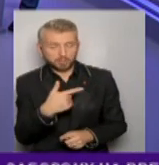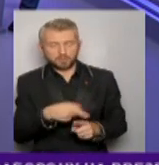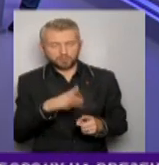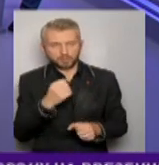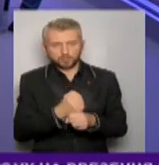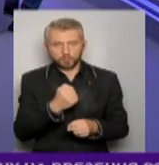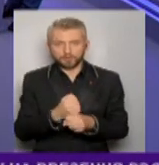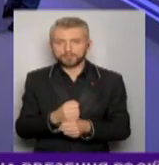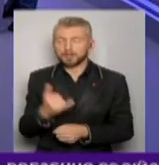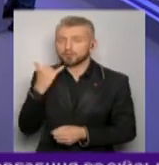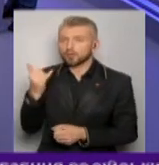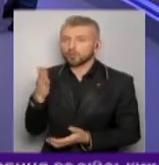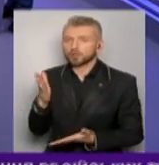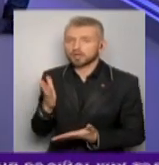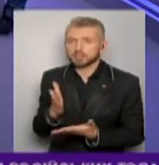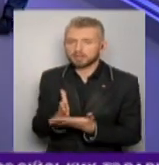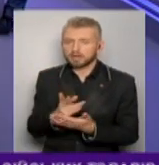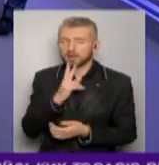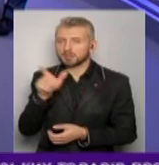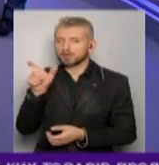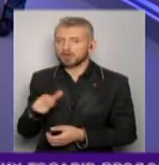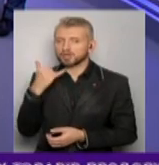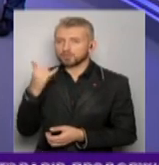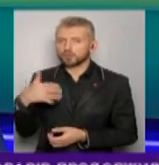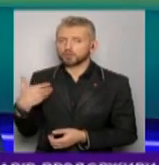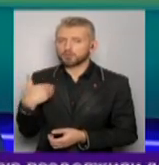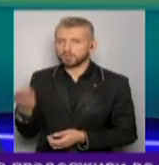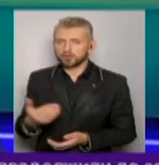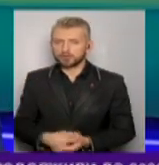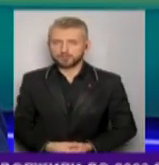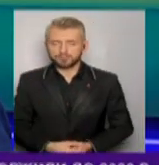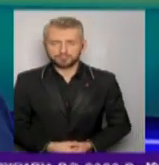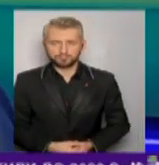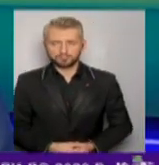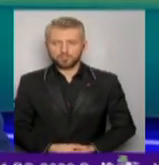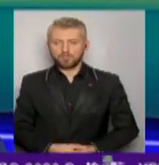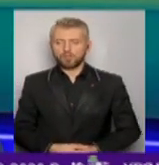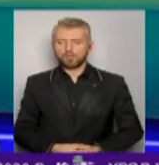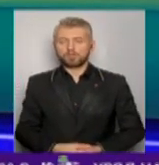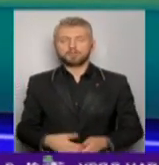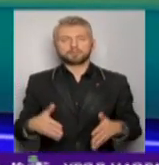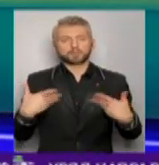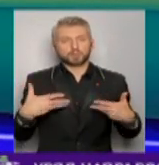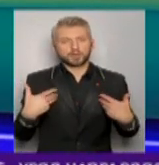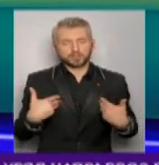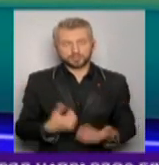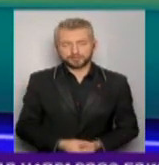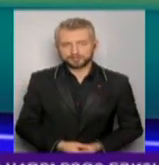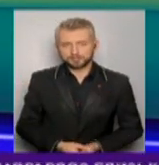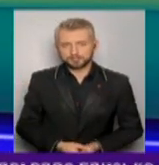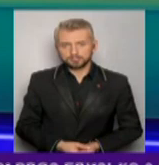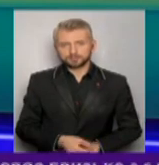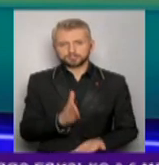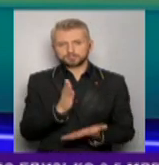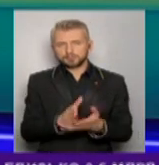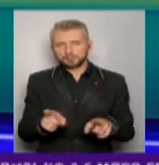Даруйте, дзвіночок є у нас, глядач телефонує. Добрий вечір, ви в ефірі, говоріть, будь ласка. Добрий вечір. Слухаємо. Є